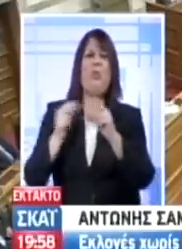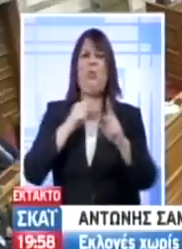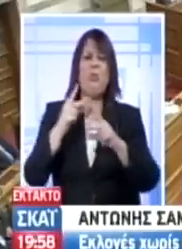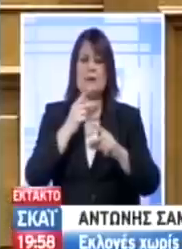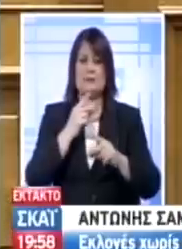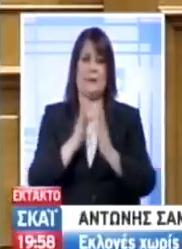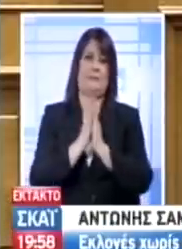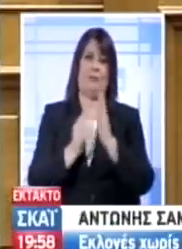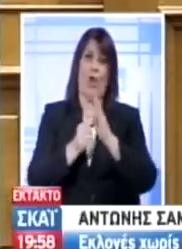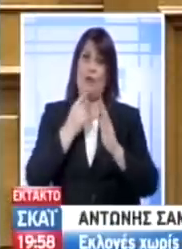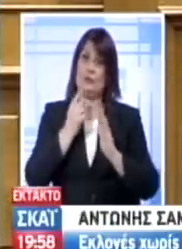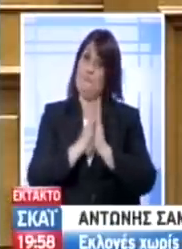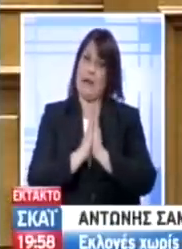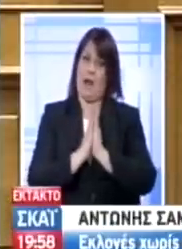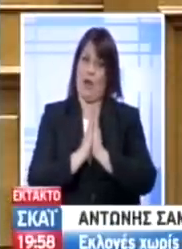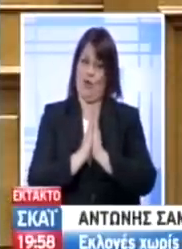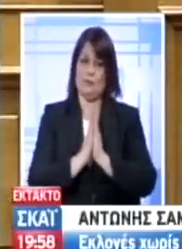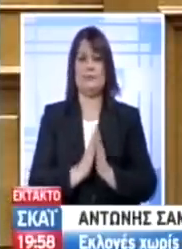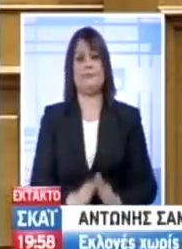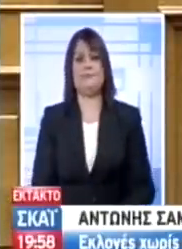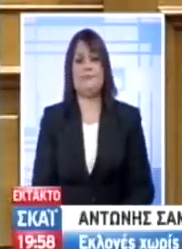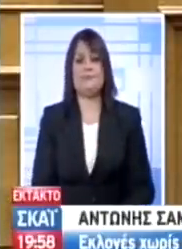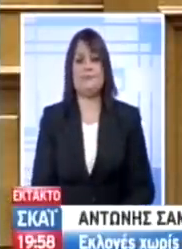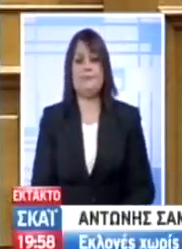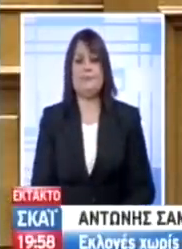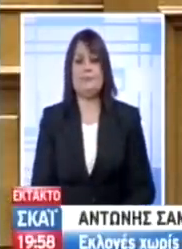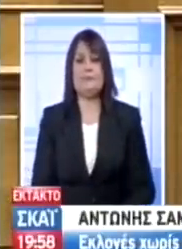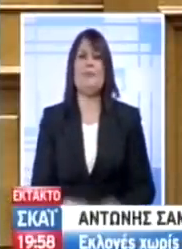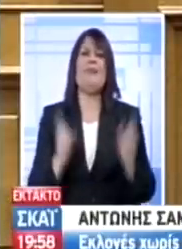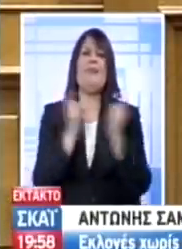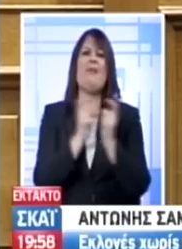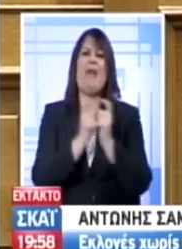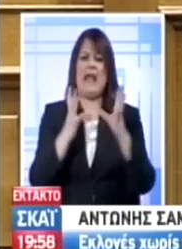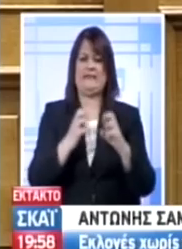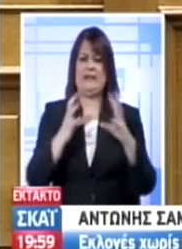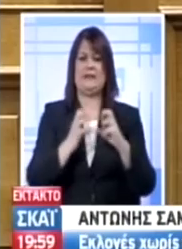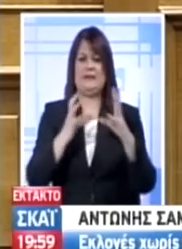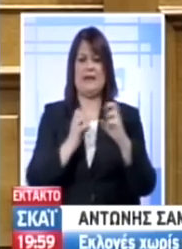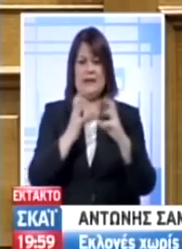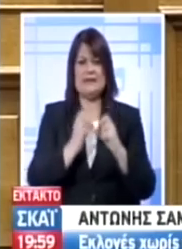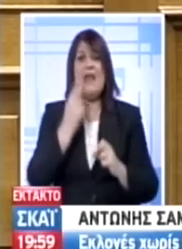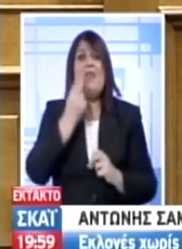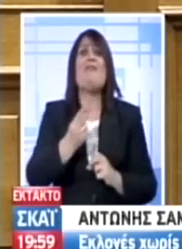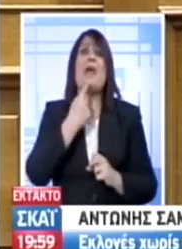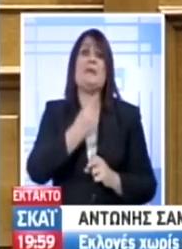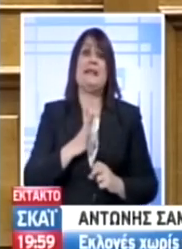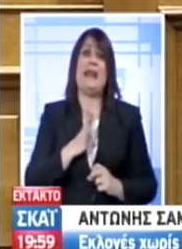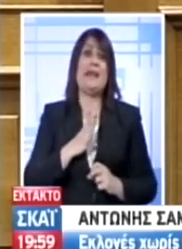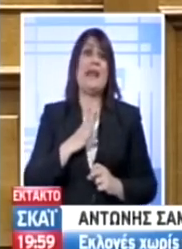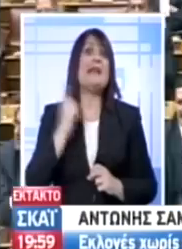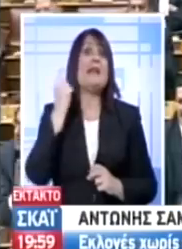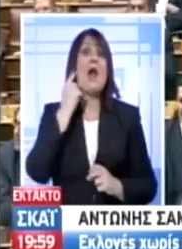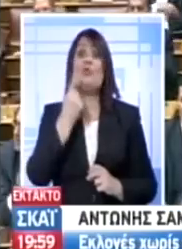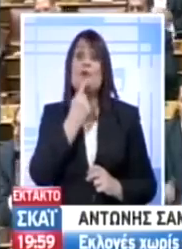τις 27 Οκτωβρίου. Τσακώνεστε τόσο πολύ μεταξύ σας, δεν παρακολουθείτε τους άλλους. Να ακούτε εμάς τι